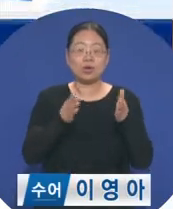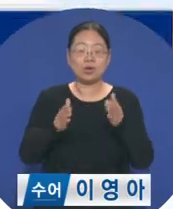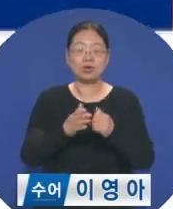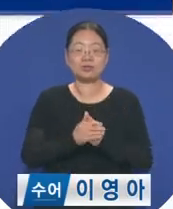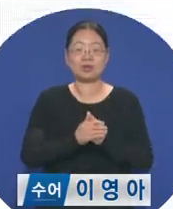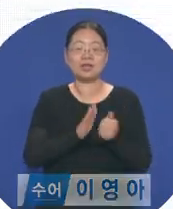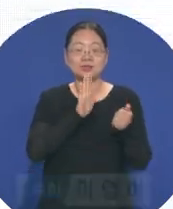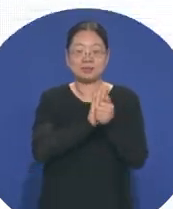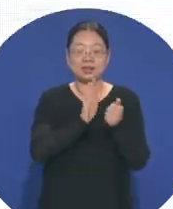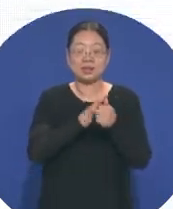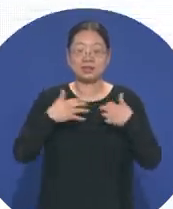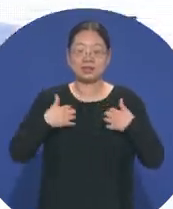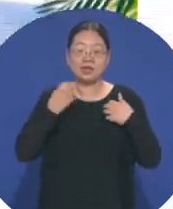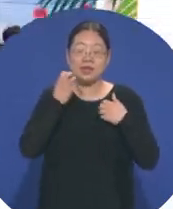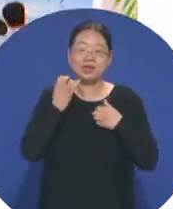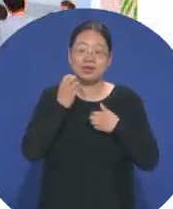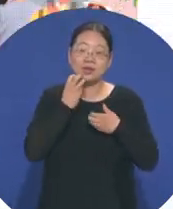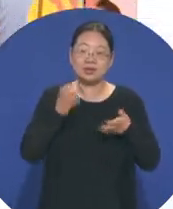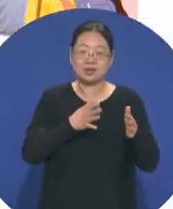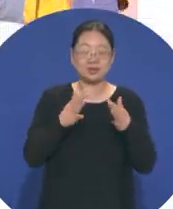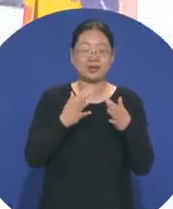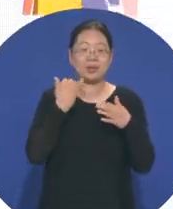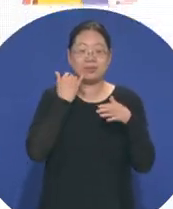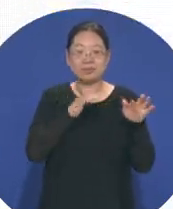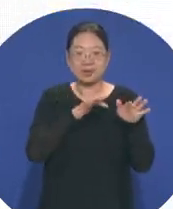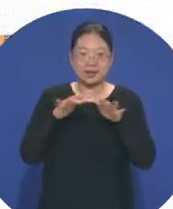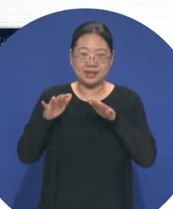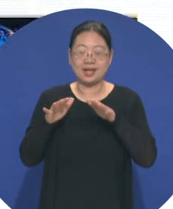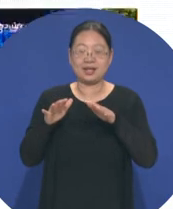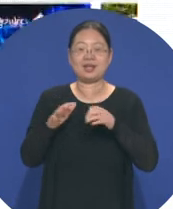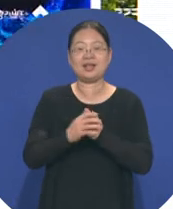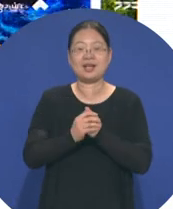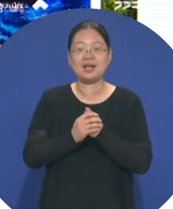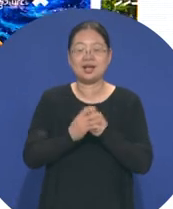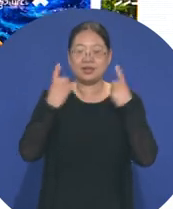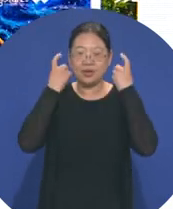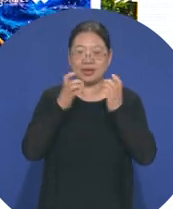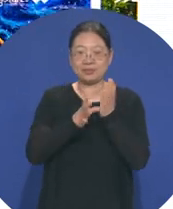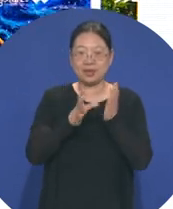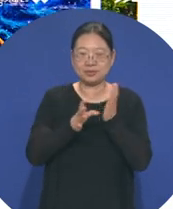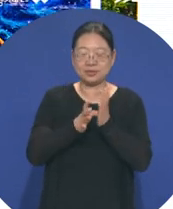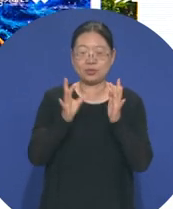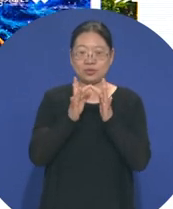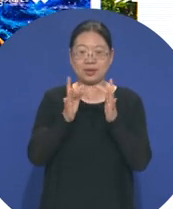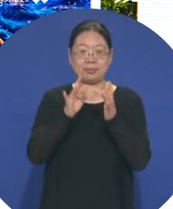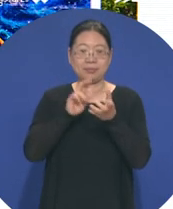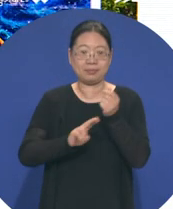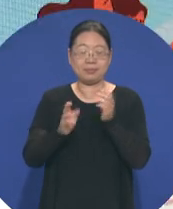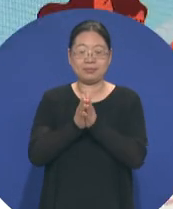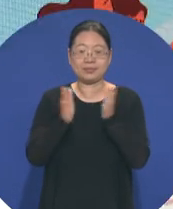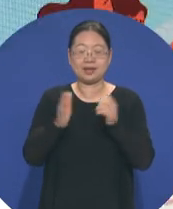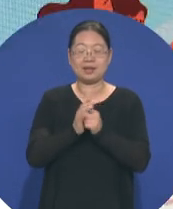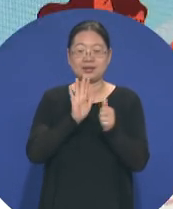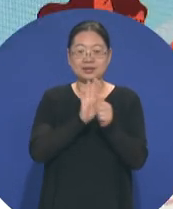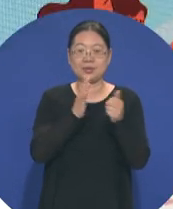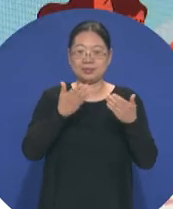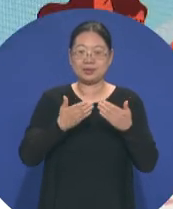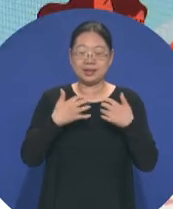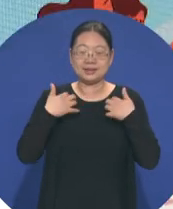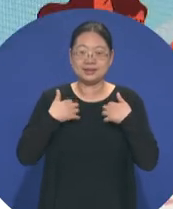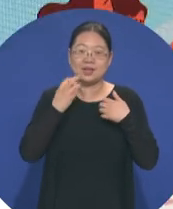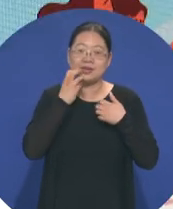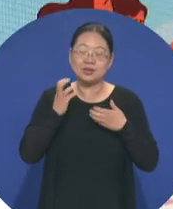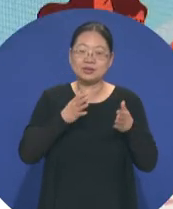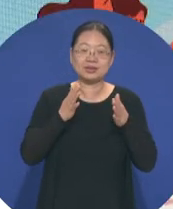경기도가 지원 바다 즐기는 경기바다 해양 레저 관광 상품을 온라인에서 본격 판매에 들어갔습니다 지원 바다